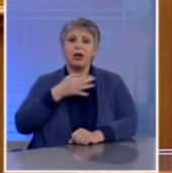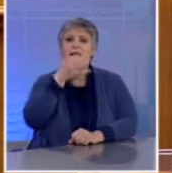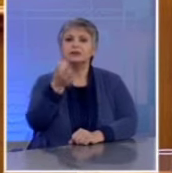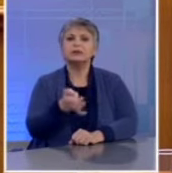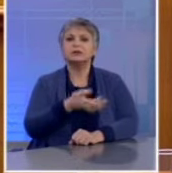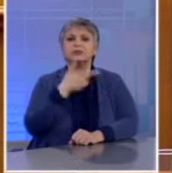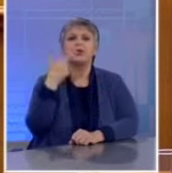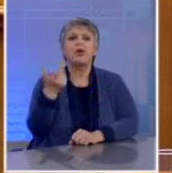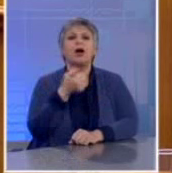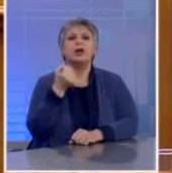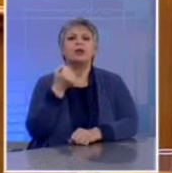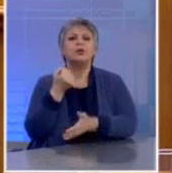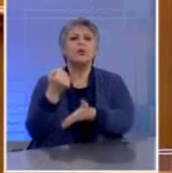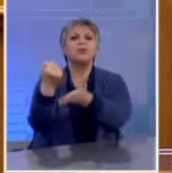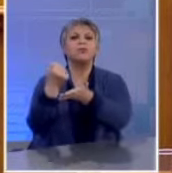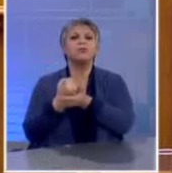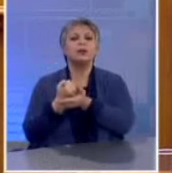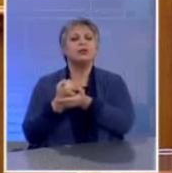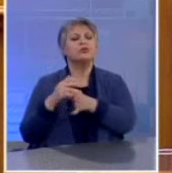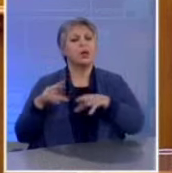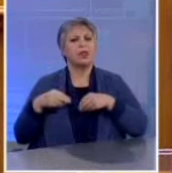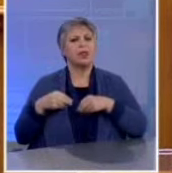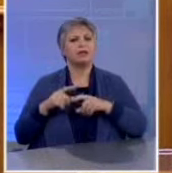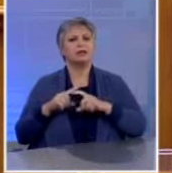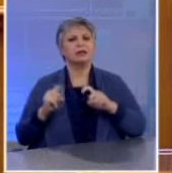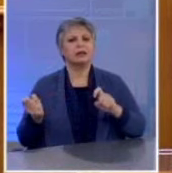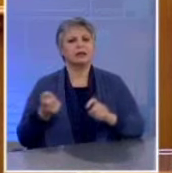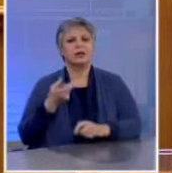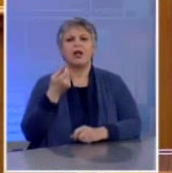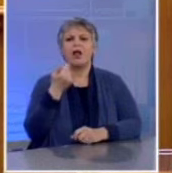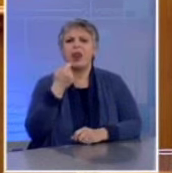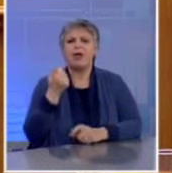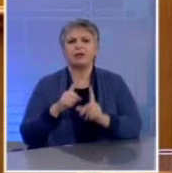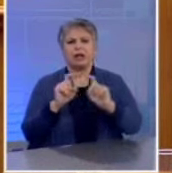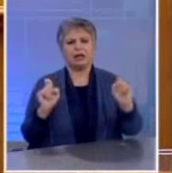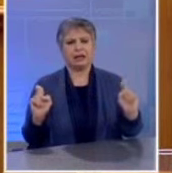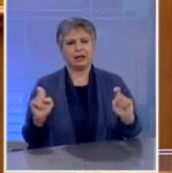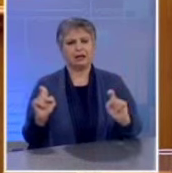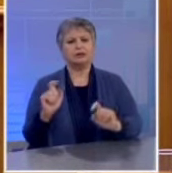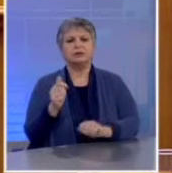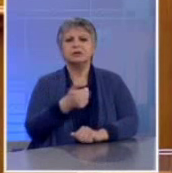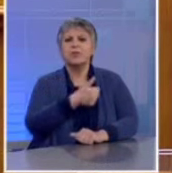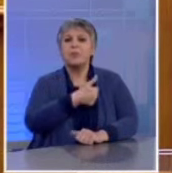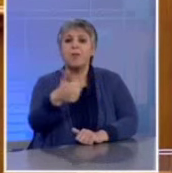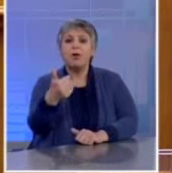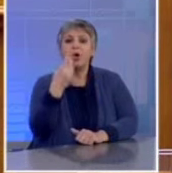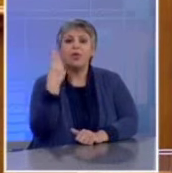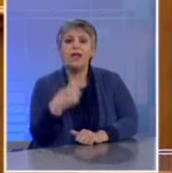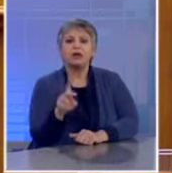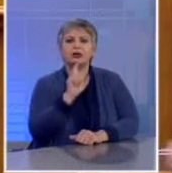το συμβιβασμό να πληρώσει η γερμανική εταιρεία Siemens σε ρευστό και σε είδος ήταν μόλις 200 εκατομμύρια